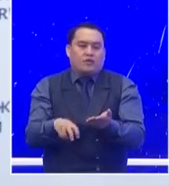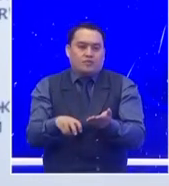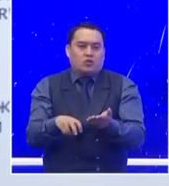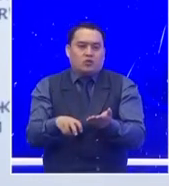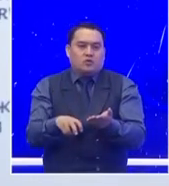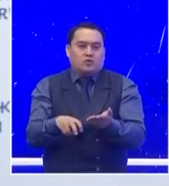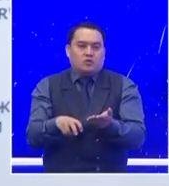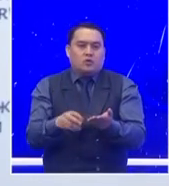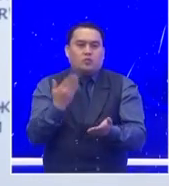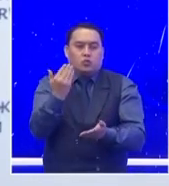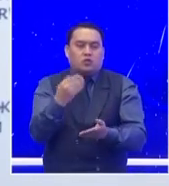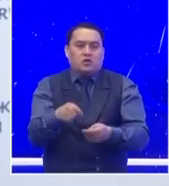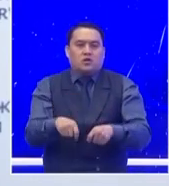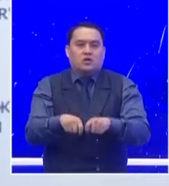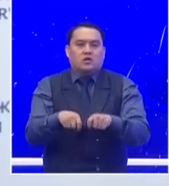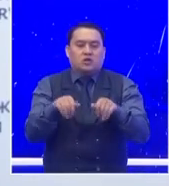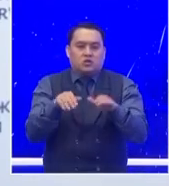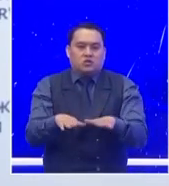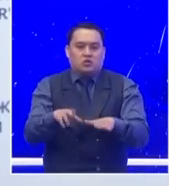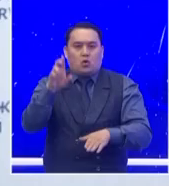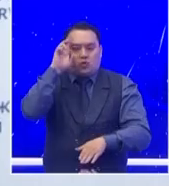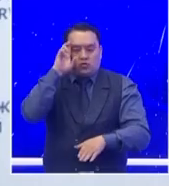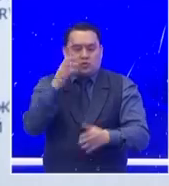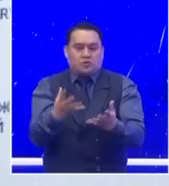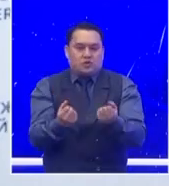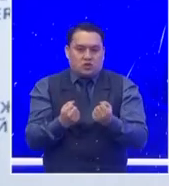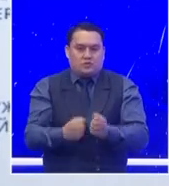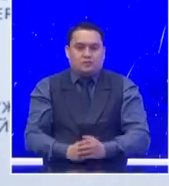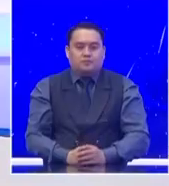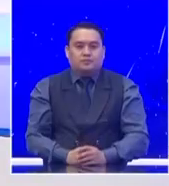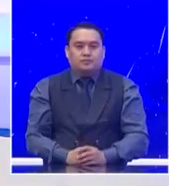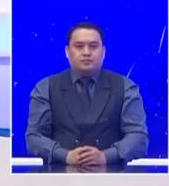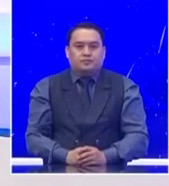будет приниматься отставка, это уже вышестоящее по должности лицо будет принимать решение.